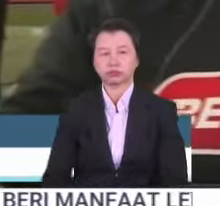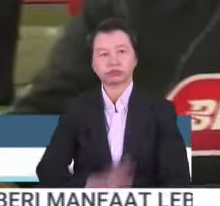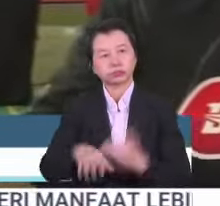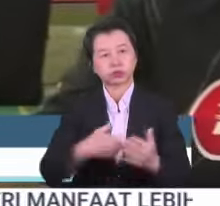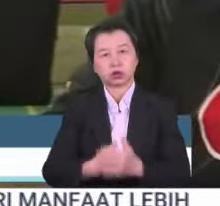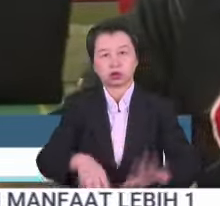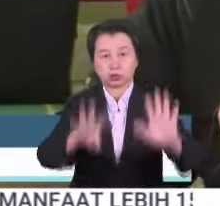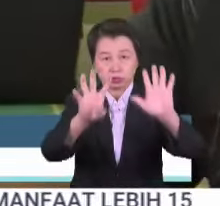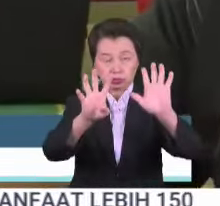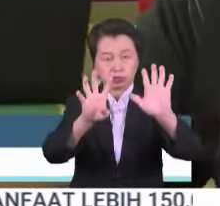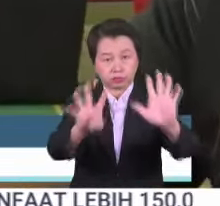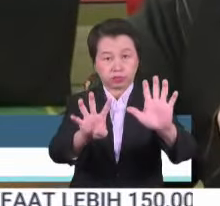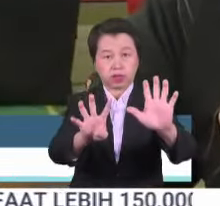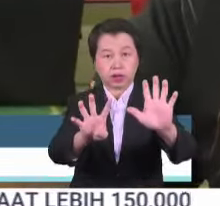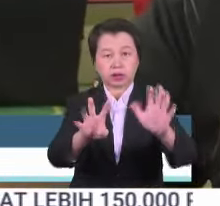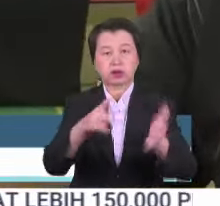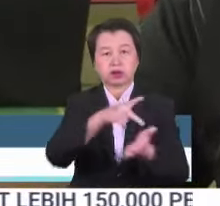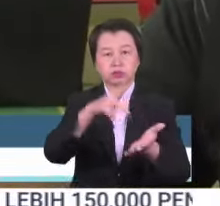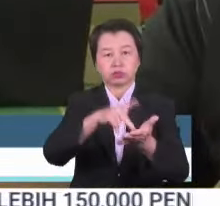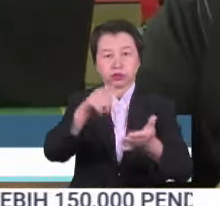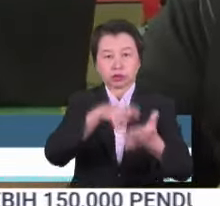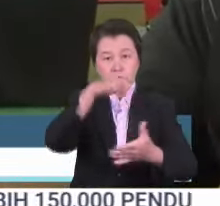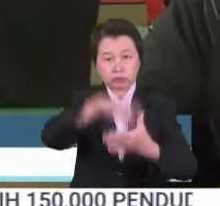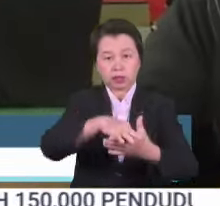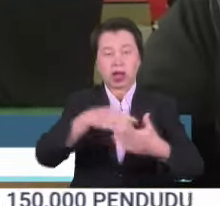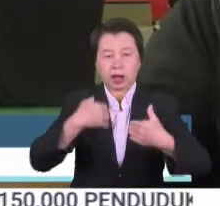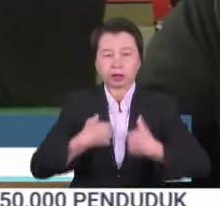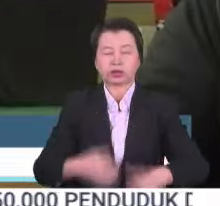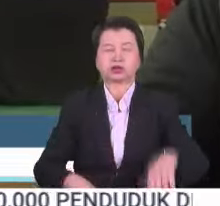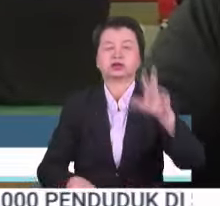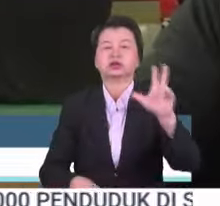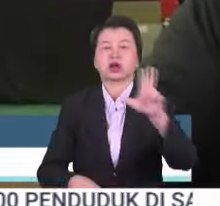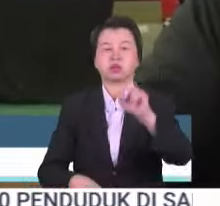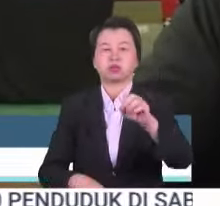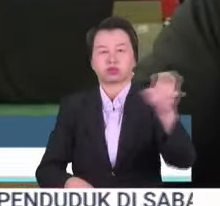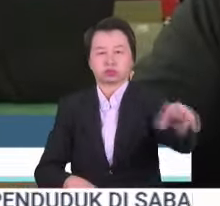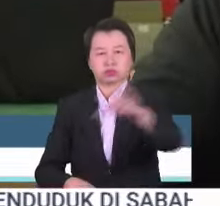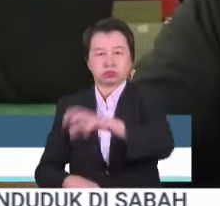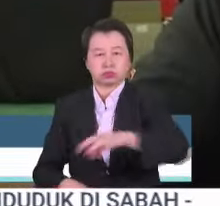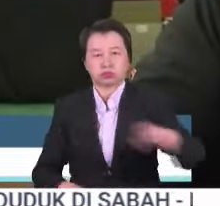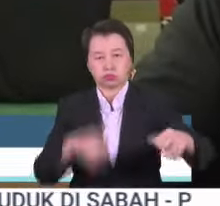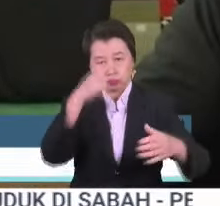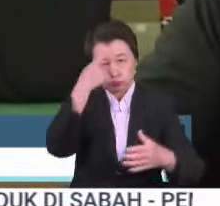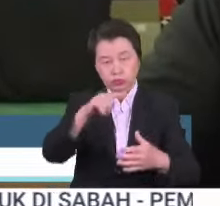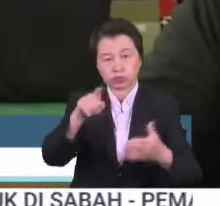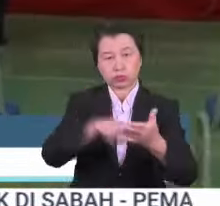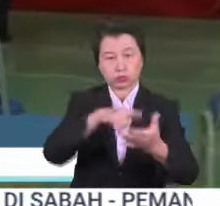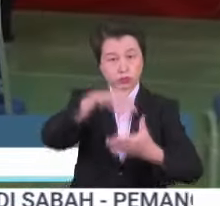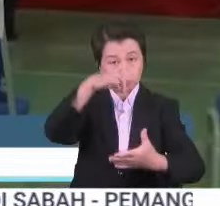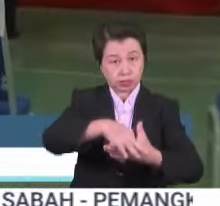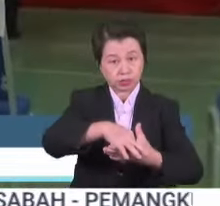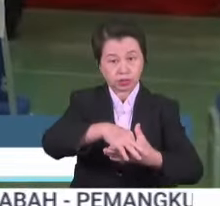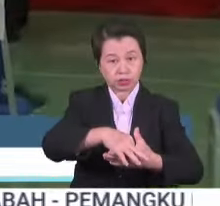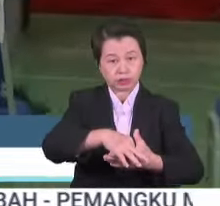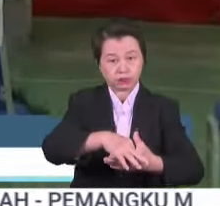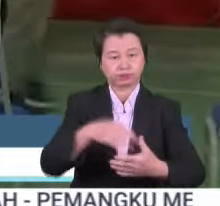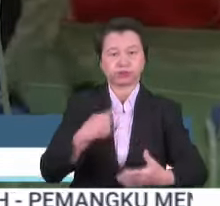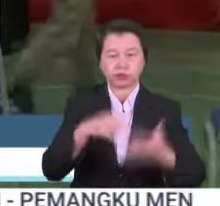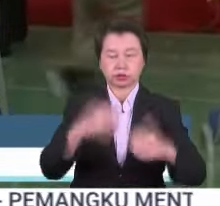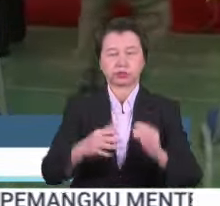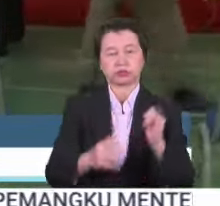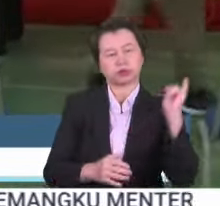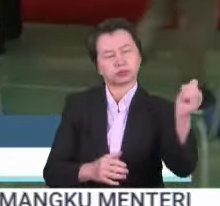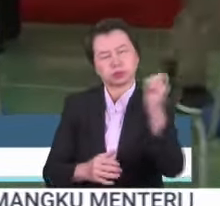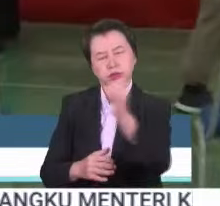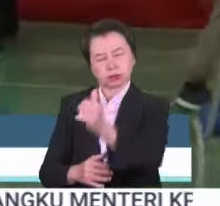9 pusat mengundi yang mana ada 30 saluran untuk mengundi, kita telah membuat